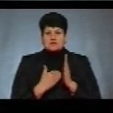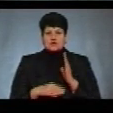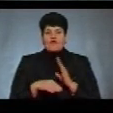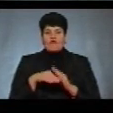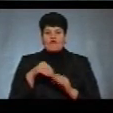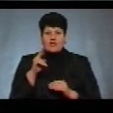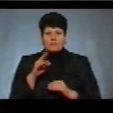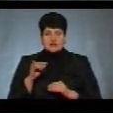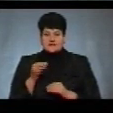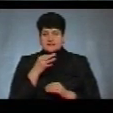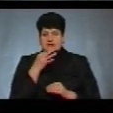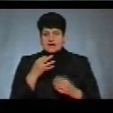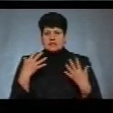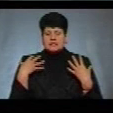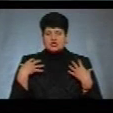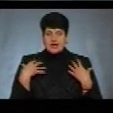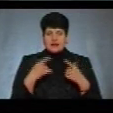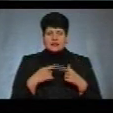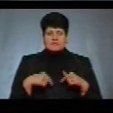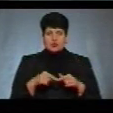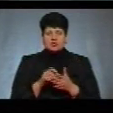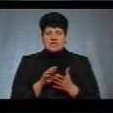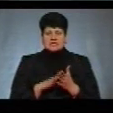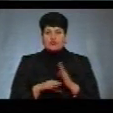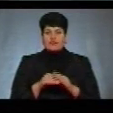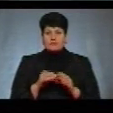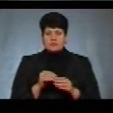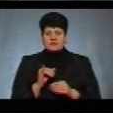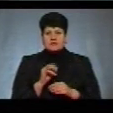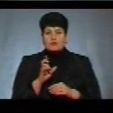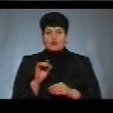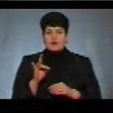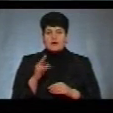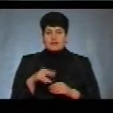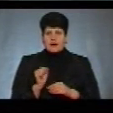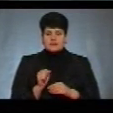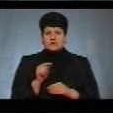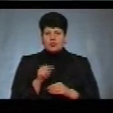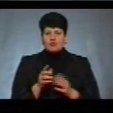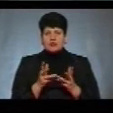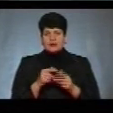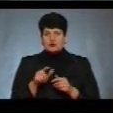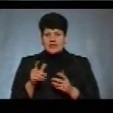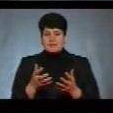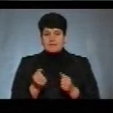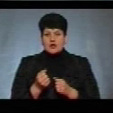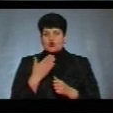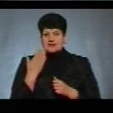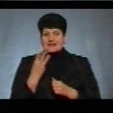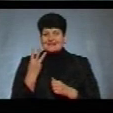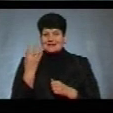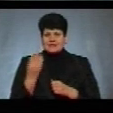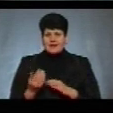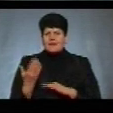відділу введення Державного реєстру виборців міськради Ірина Бурда. Таку кількість людей, за її словами, приймають в останні 3 дні. До цього,